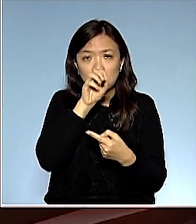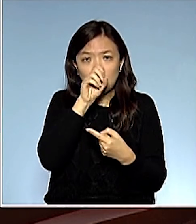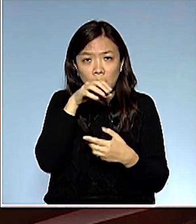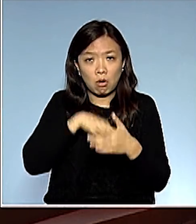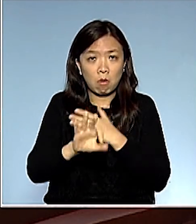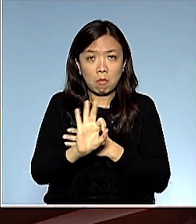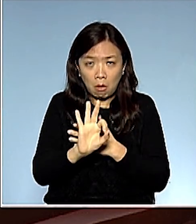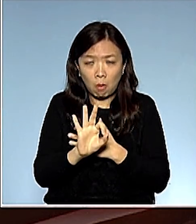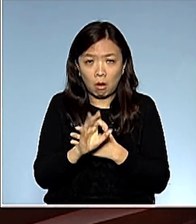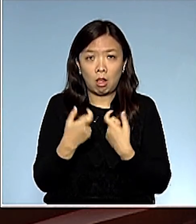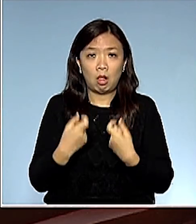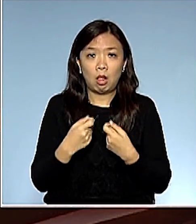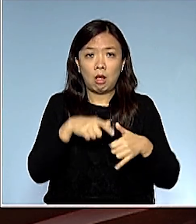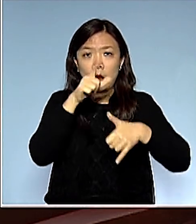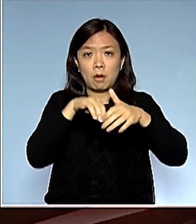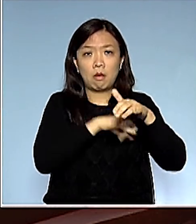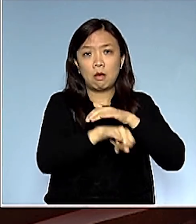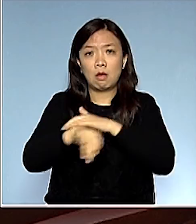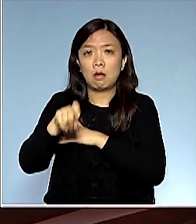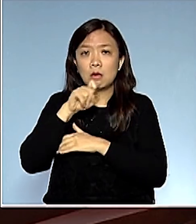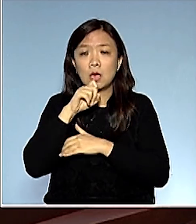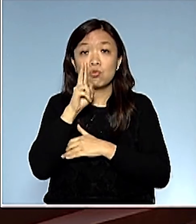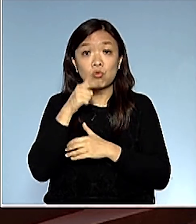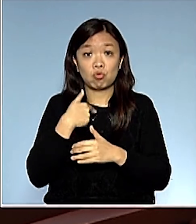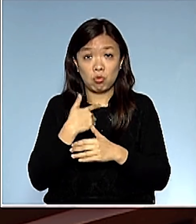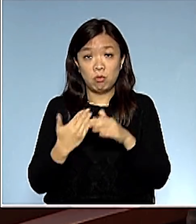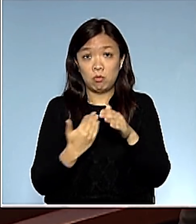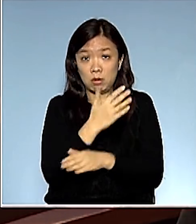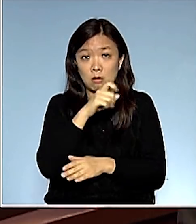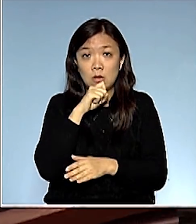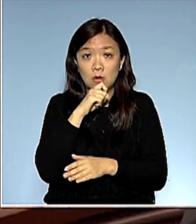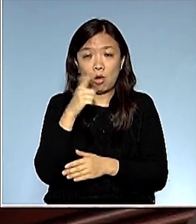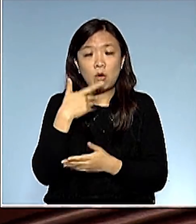擊的。如果我有任何過了規的話，主席，我收回，對不起。